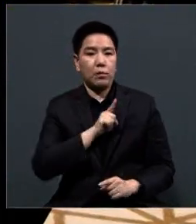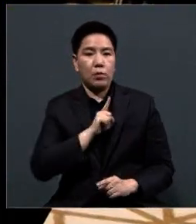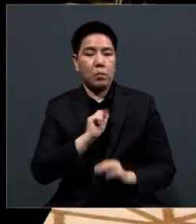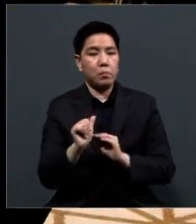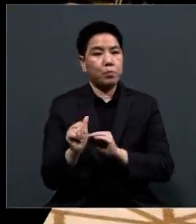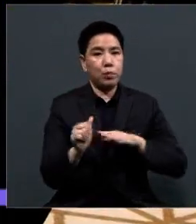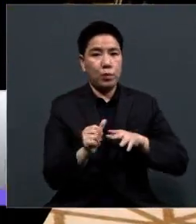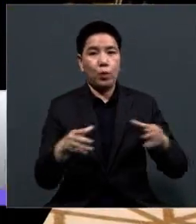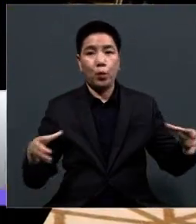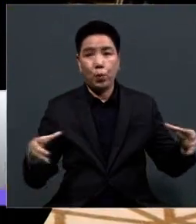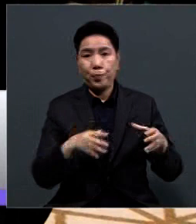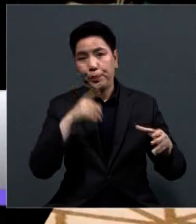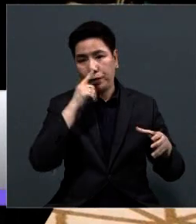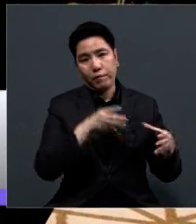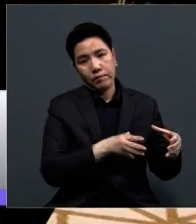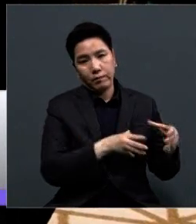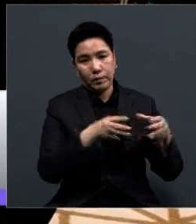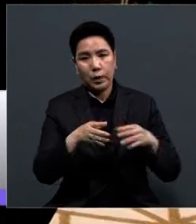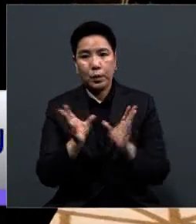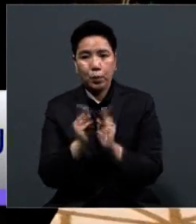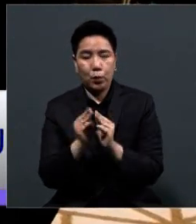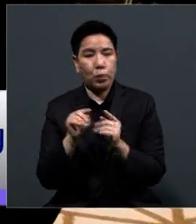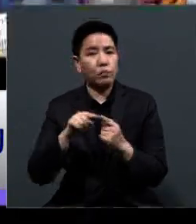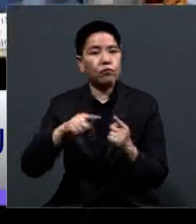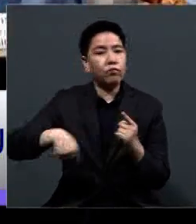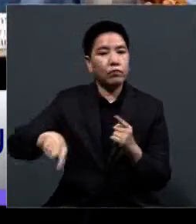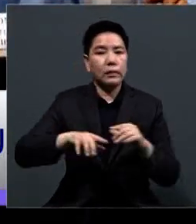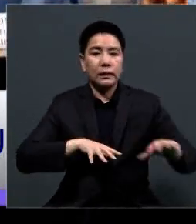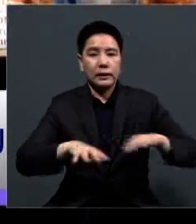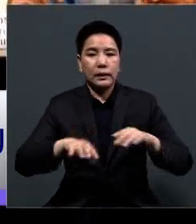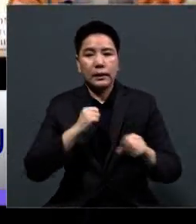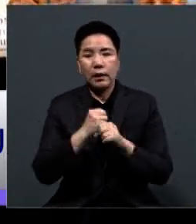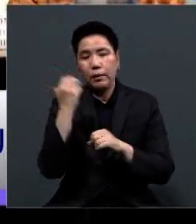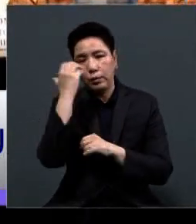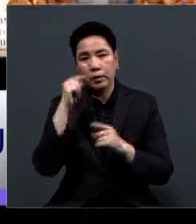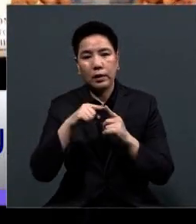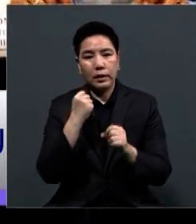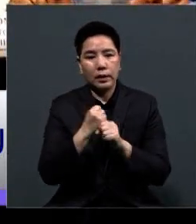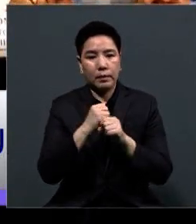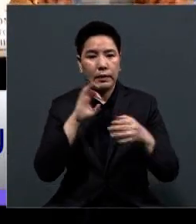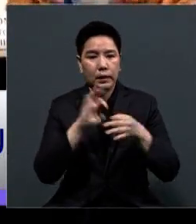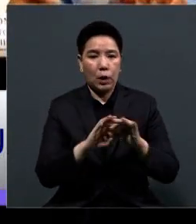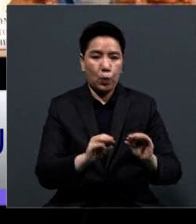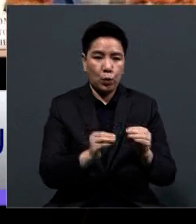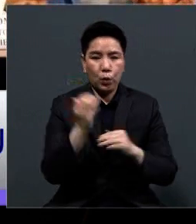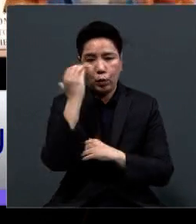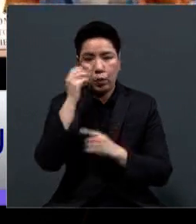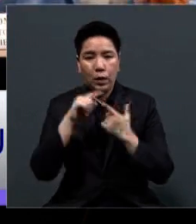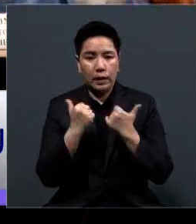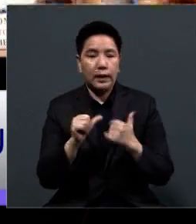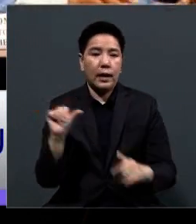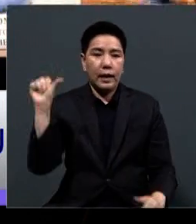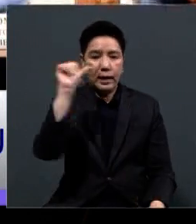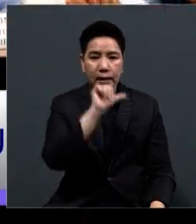นำคณะผู้แทนประเทศไทยเข้าร่วมประชุมคณะกรรมการบริหารของสถาบันพัฒนากิจการวิทยุโทรทัศน์แห่งเอเชีย